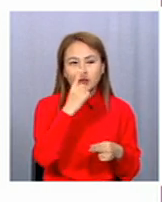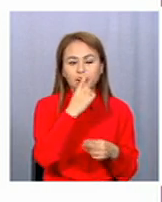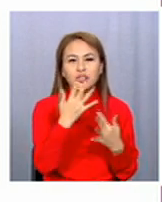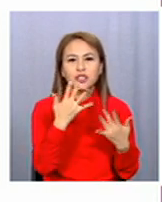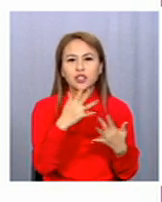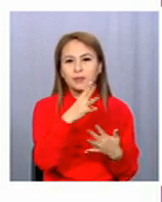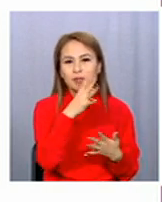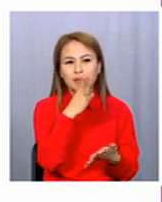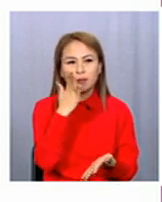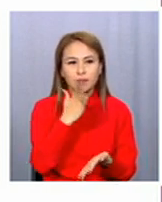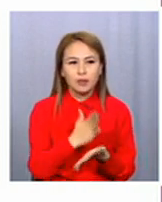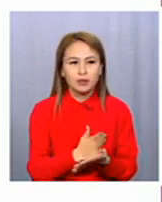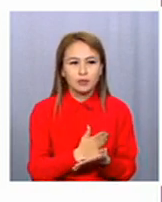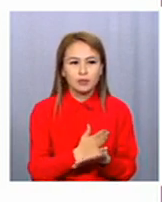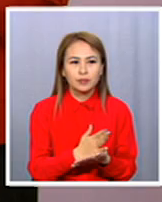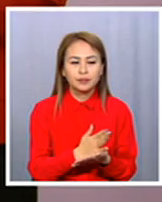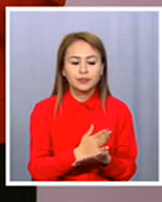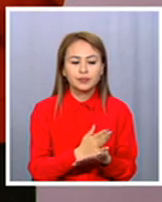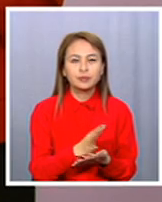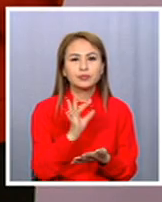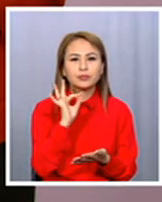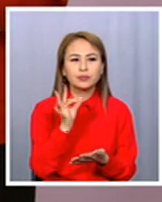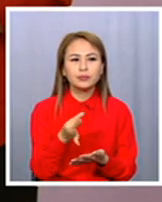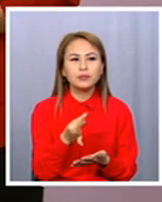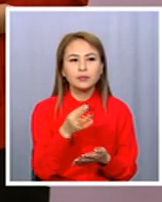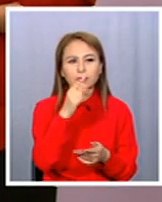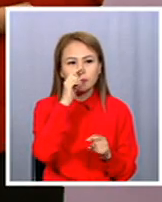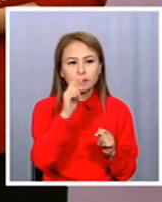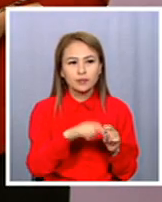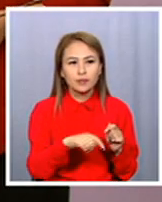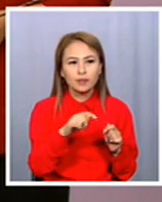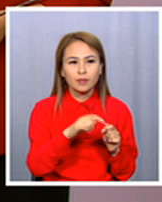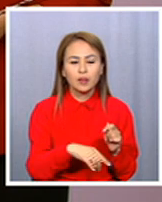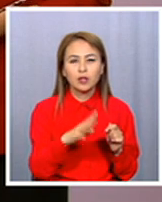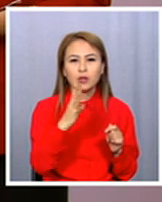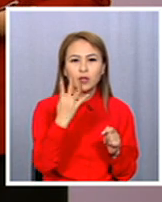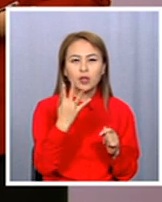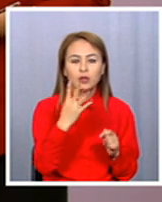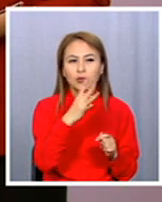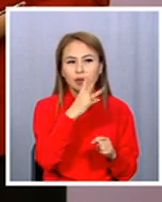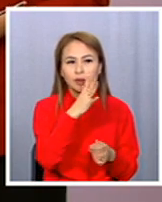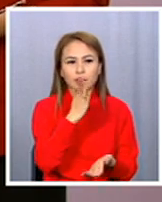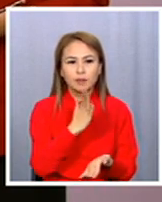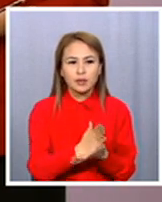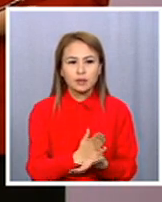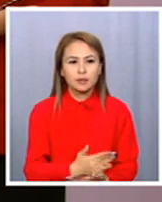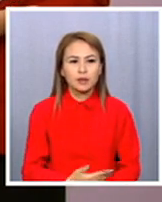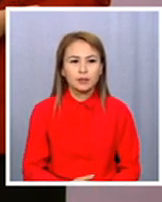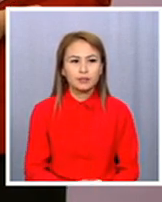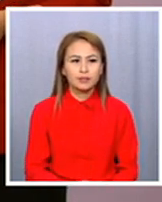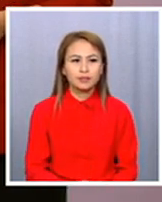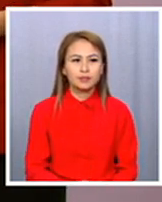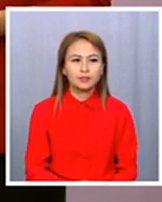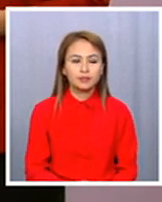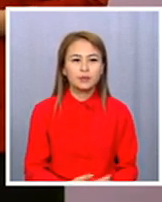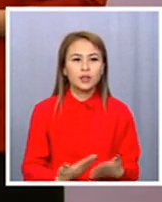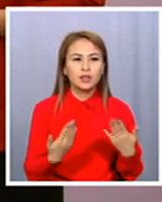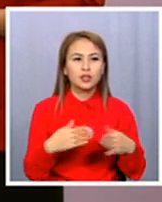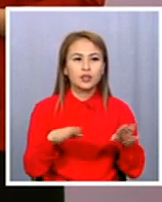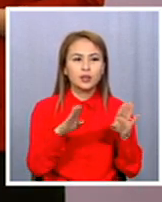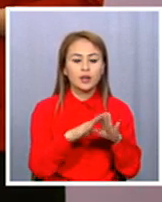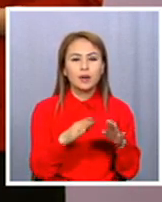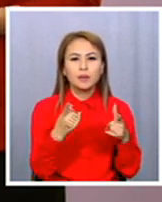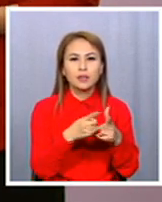бар? Дұрыс жауап тексерейік. Дұрыс айтасыңдар, бір жылда 4 мезгіл бар. Ендеше мезгіл